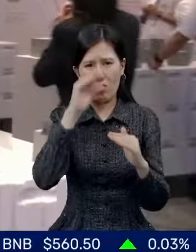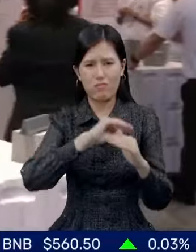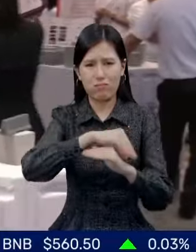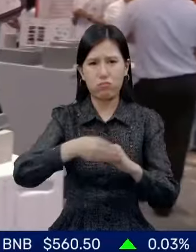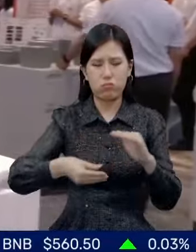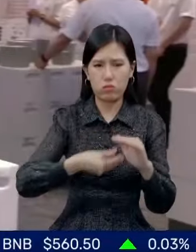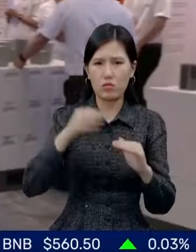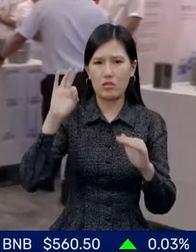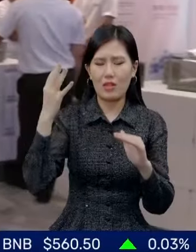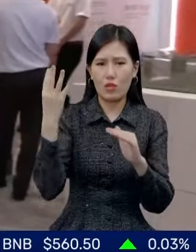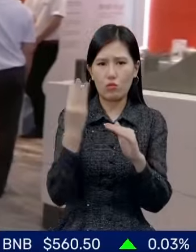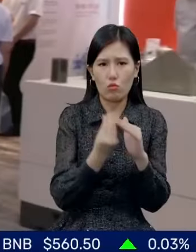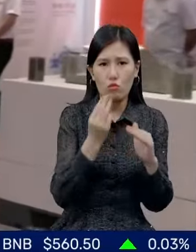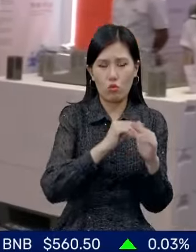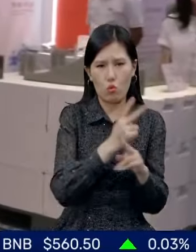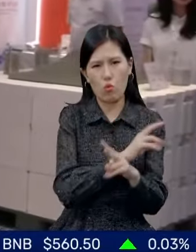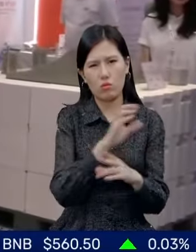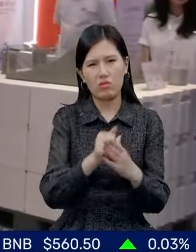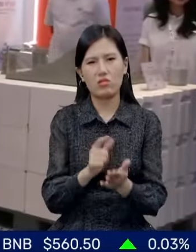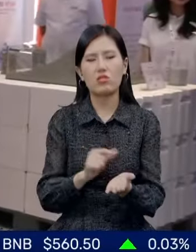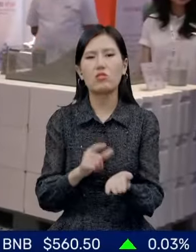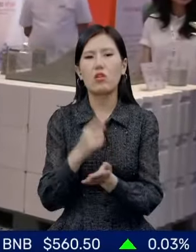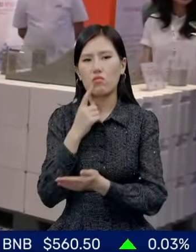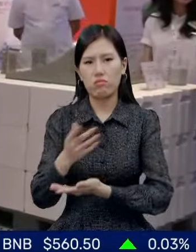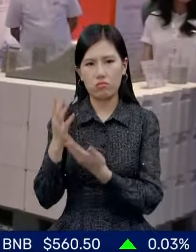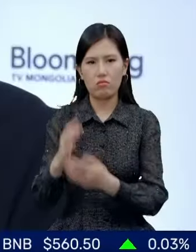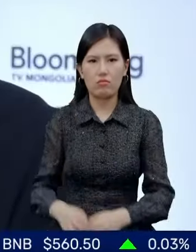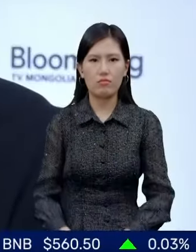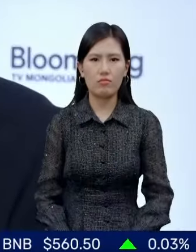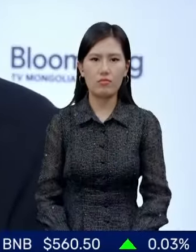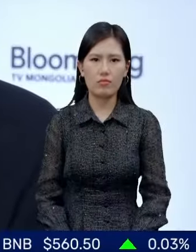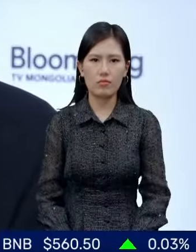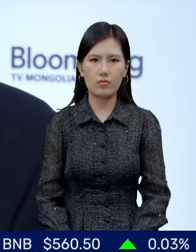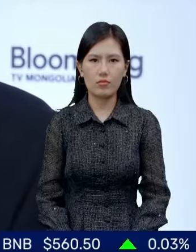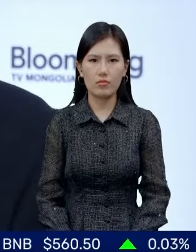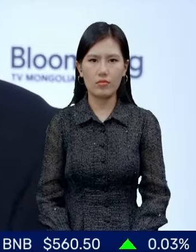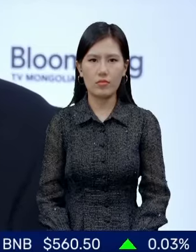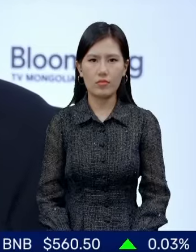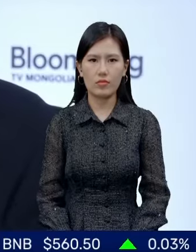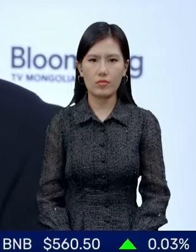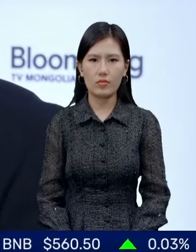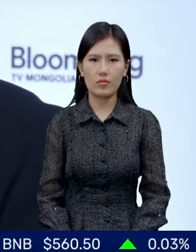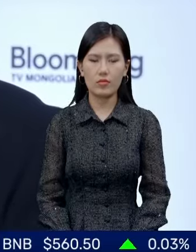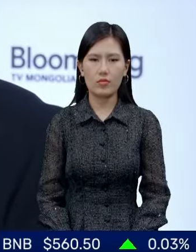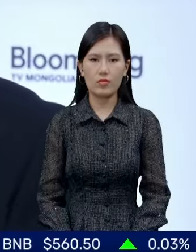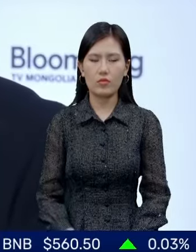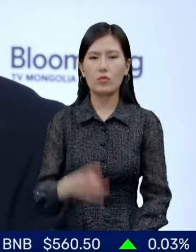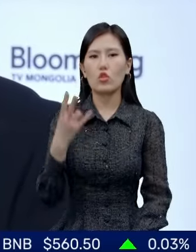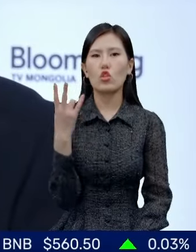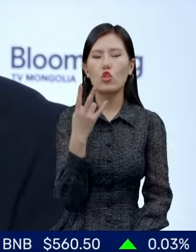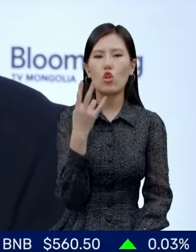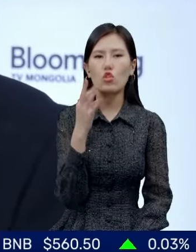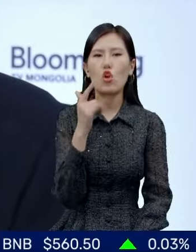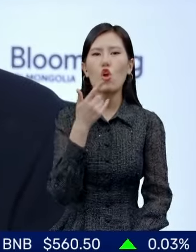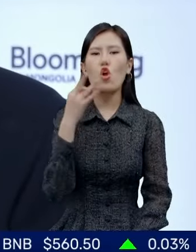дадлыг суулгахын тулд хуулиндаа тусгах хэрэгтэй байна лээ. Эхнээсээ бол тэр ногоон барилга гэдгийг бол нэг стандарттай болох хэрэгтэй